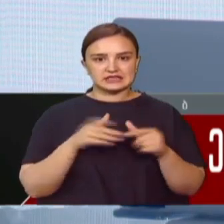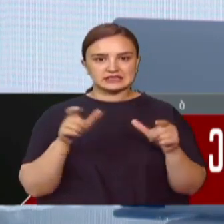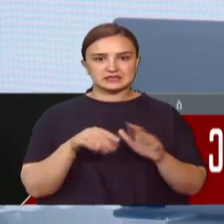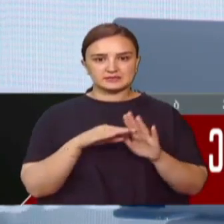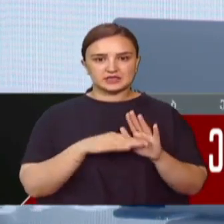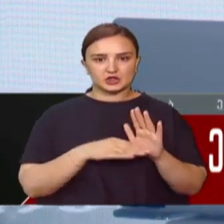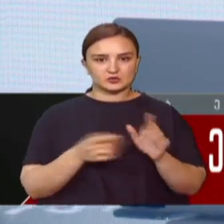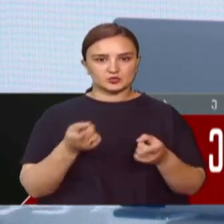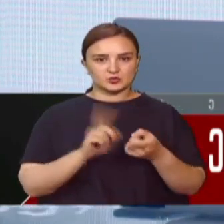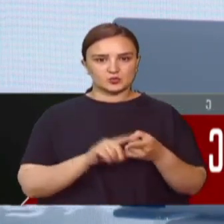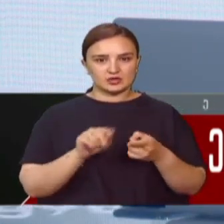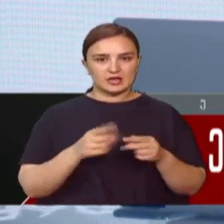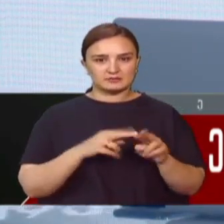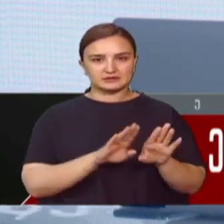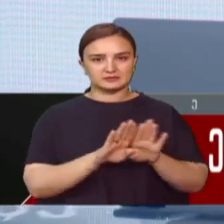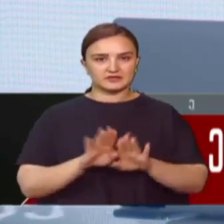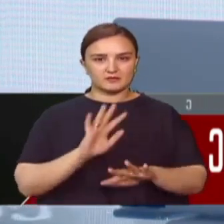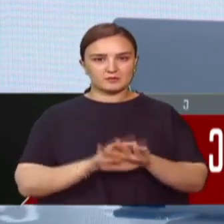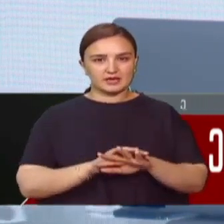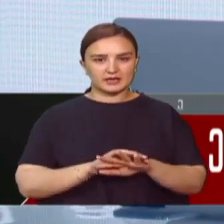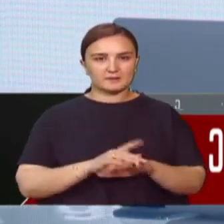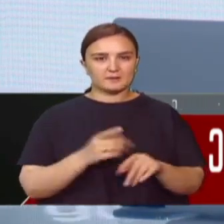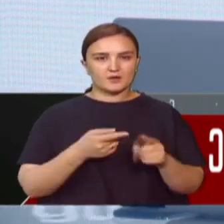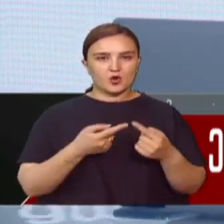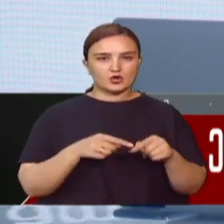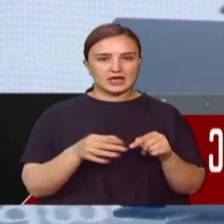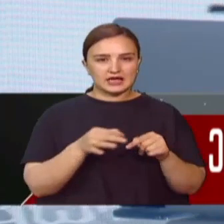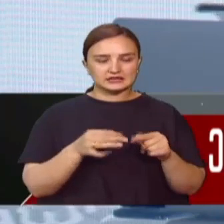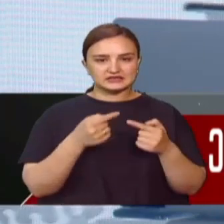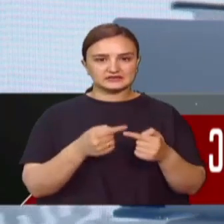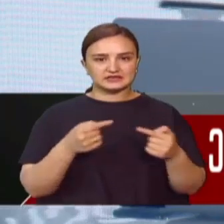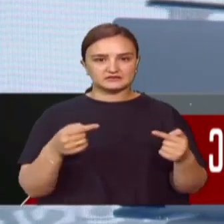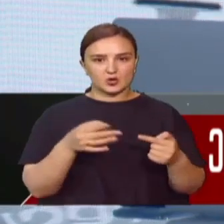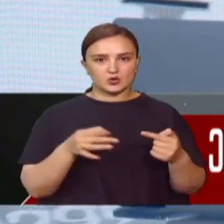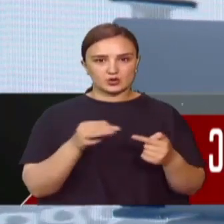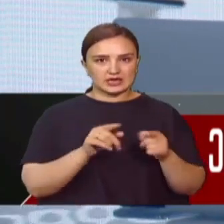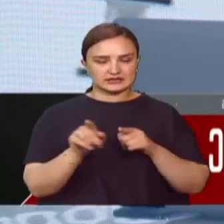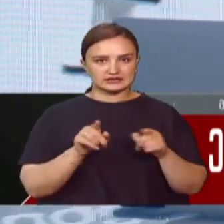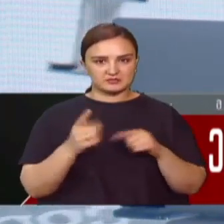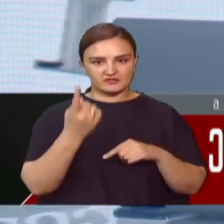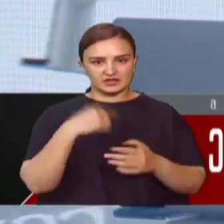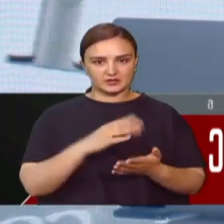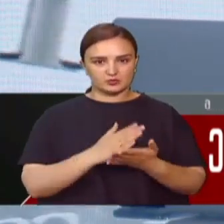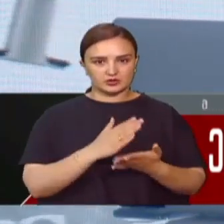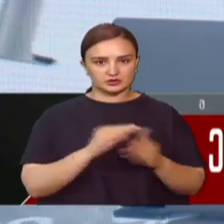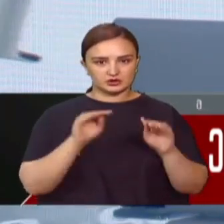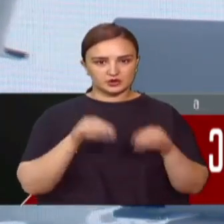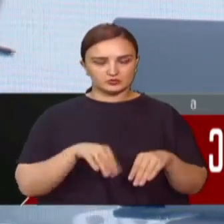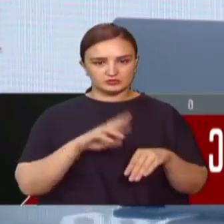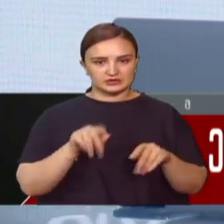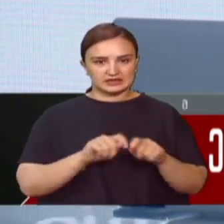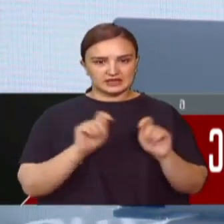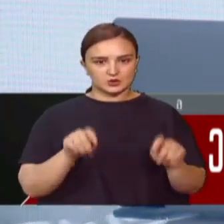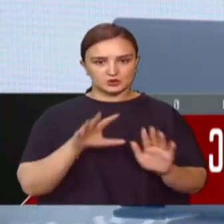რეჟიმს უკავშირდება. რეგულაციის მიხედვით ბანკები, მიკროსაფინანსო ორგანიზაციები და სხვა საფინანსო ორგანიზაციები ვალდებული არიან შეიმუშაონ და